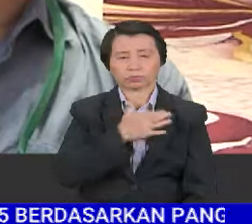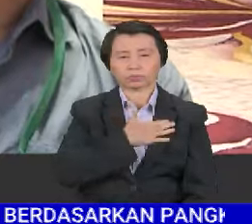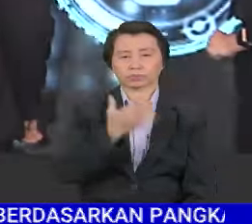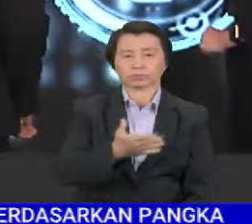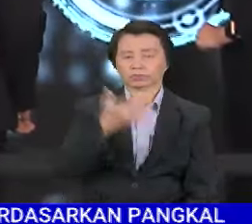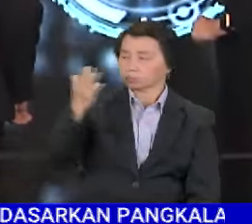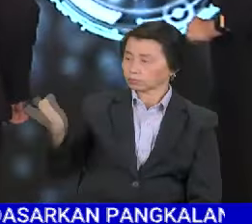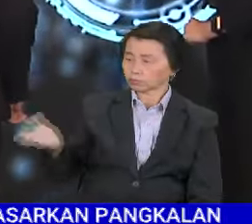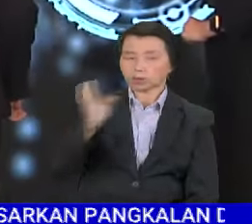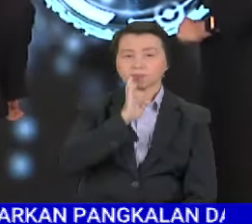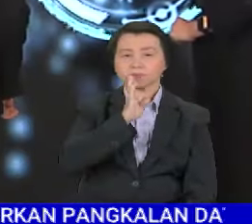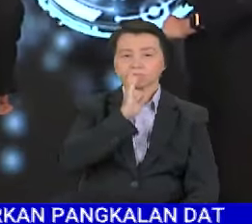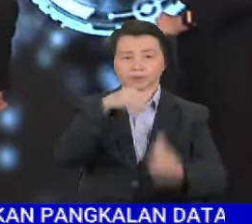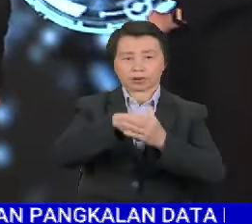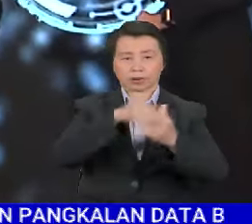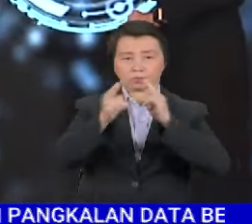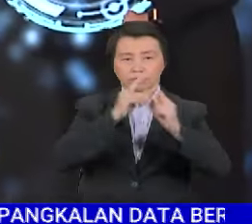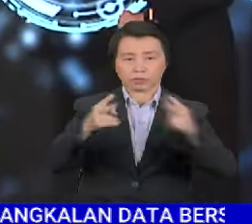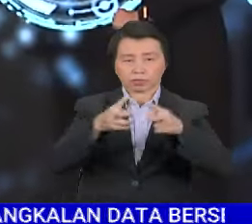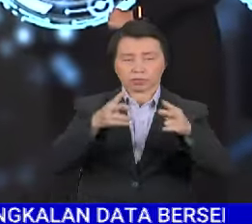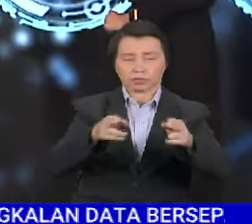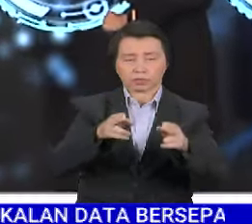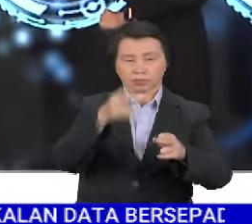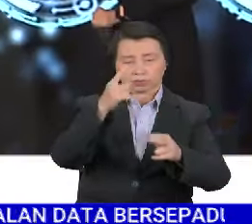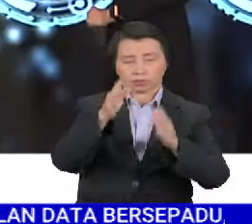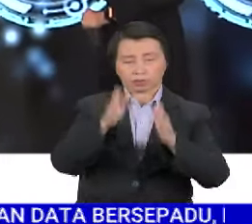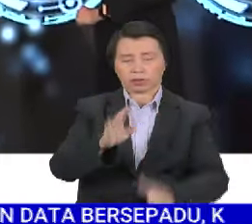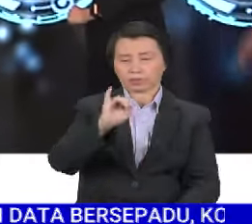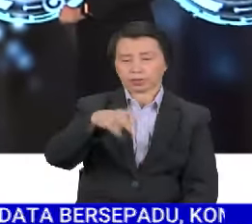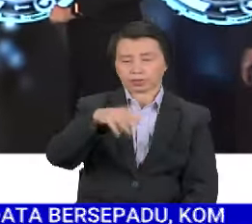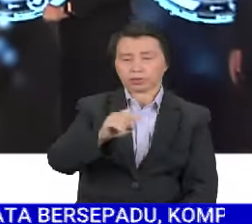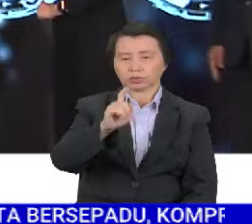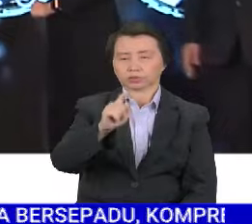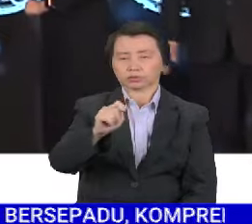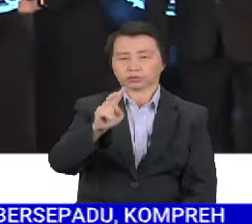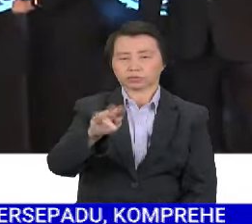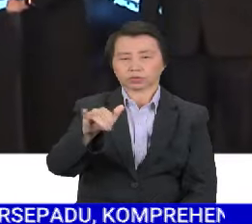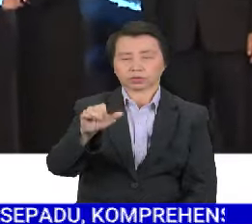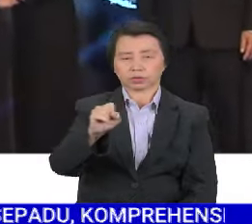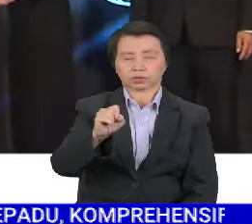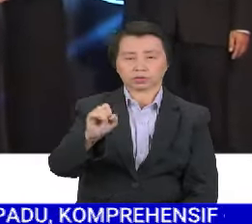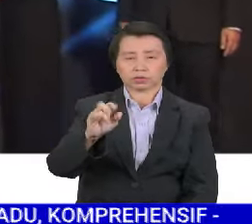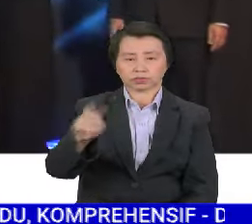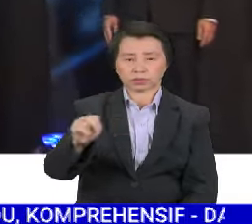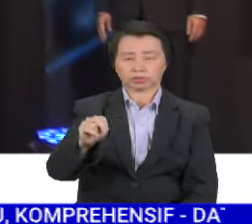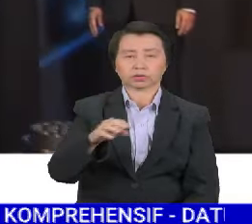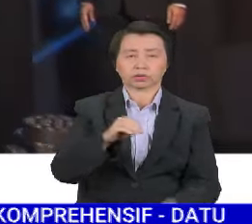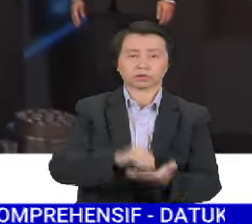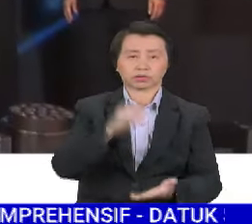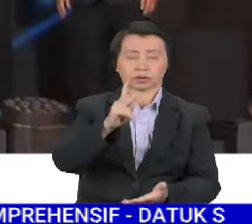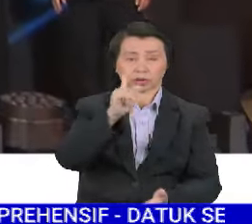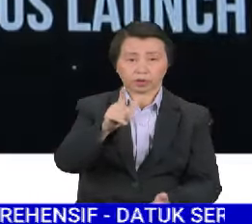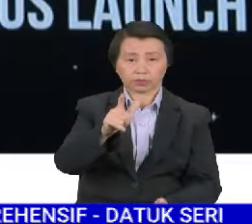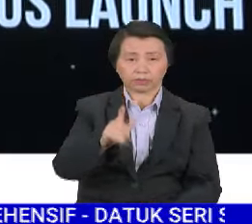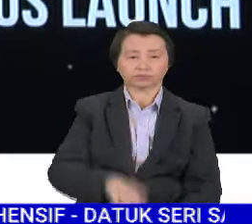Beliau berkata demikian dalam ucapannya di pelancaran prospektus IPO TT Vision Holdings Berhad di Ibu Negara.